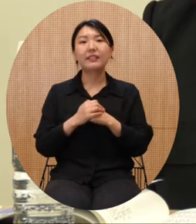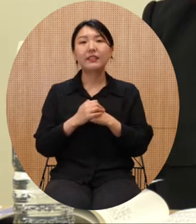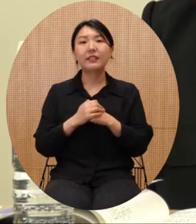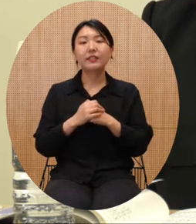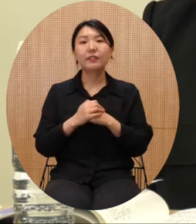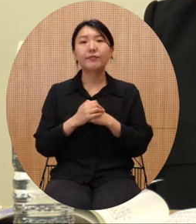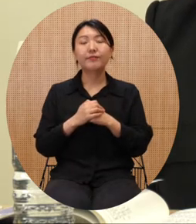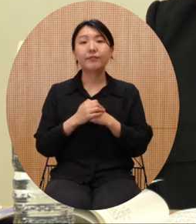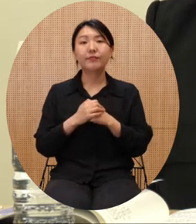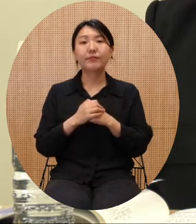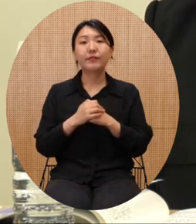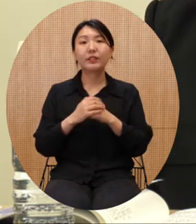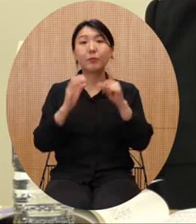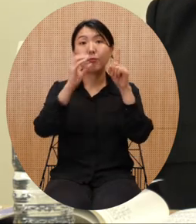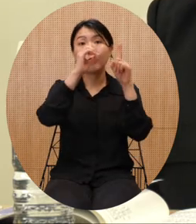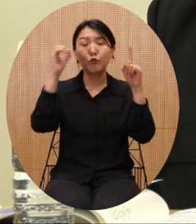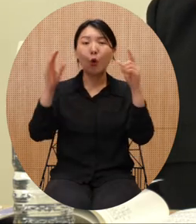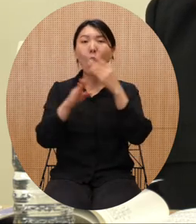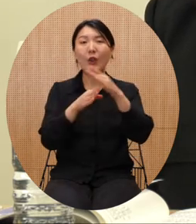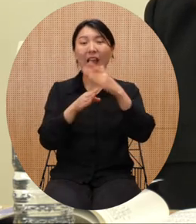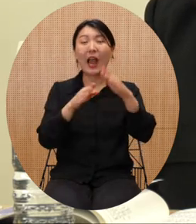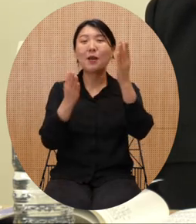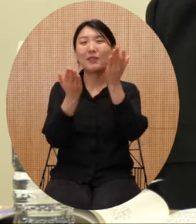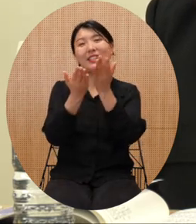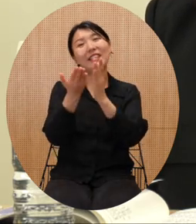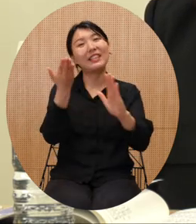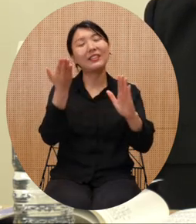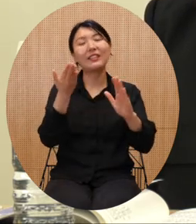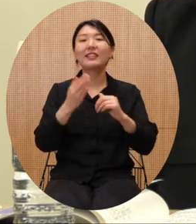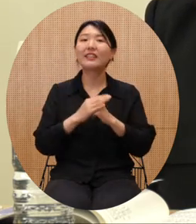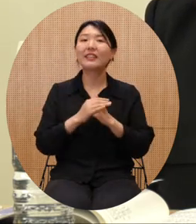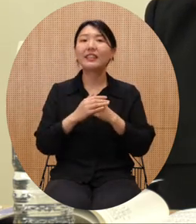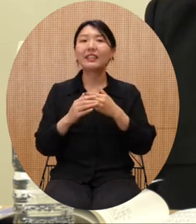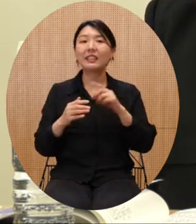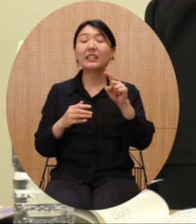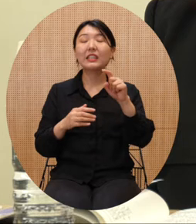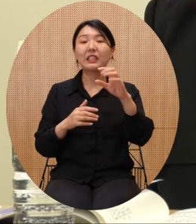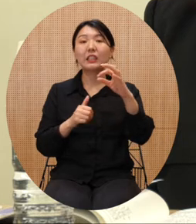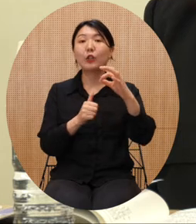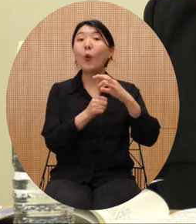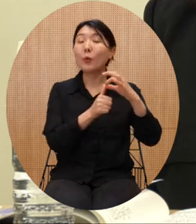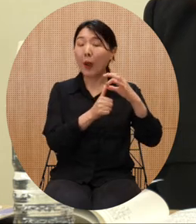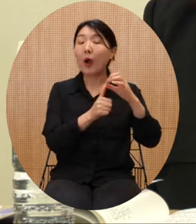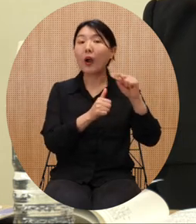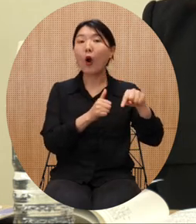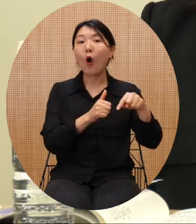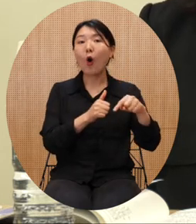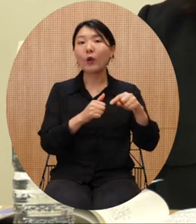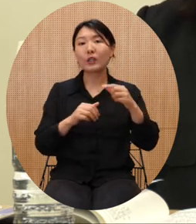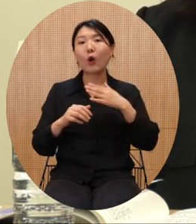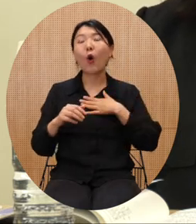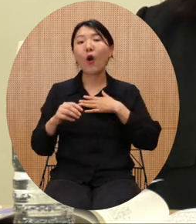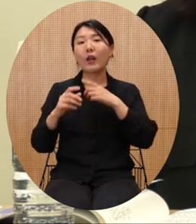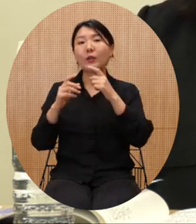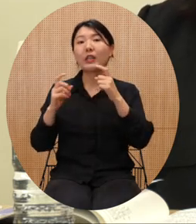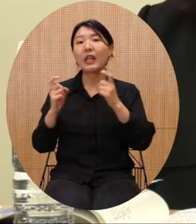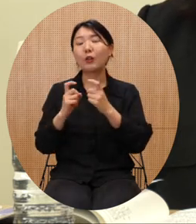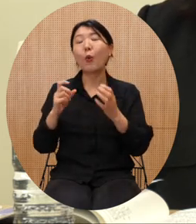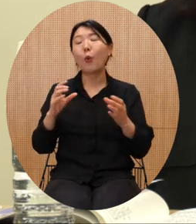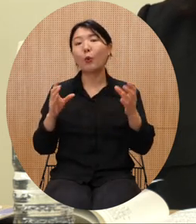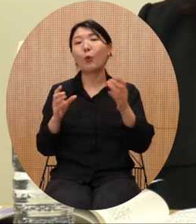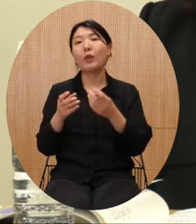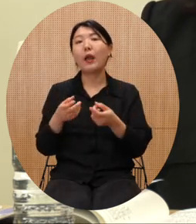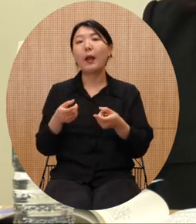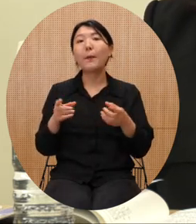뭐 100% 월세 금액이 다 맞지는 않지만 그 지원해 주시는 부분과 얼마의 돈을 또 보태서 월세를 낼 수 있고